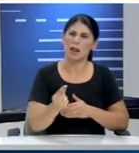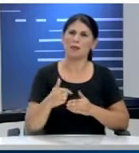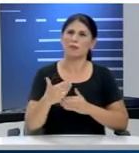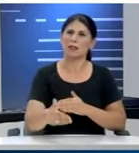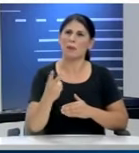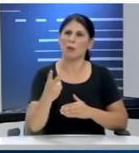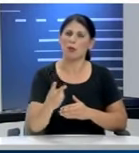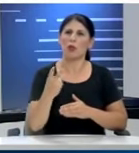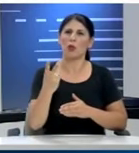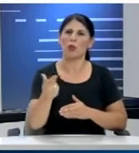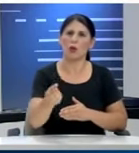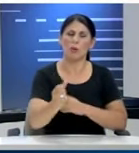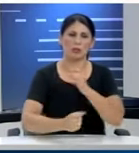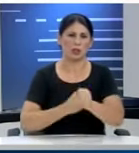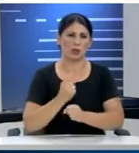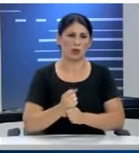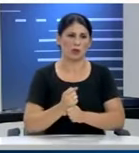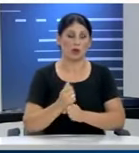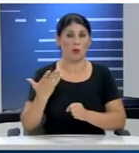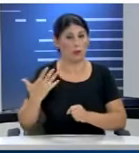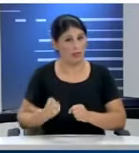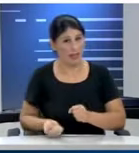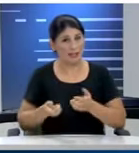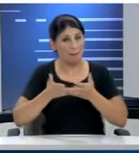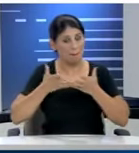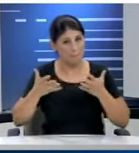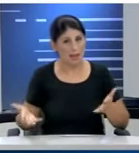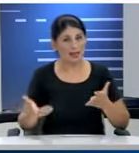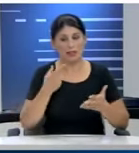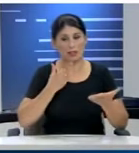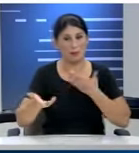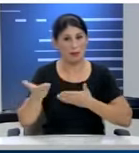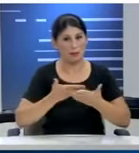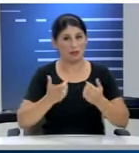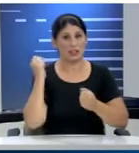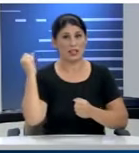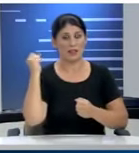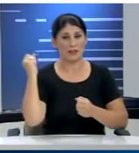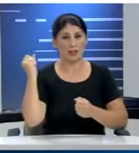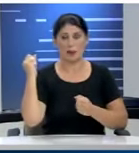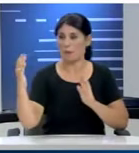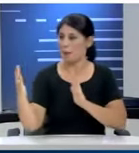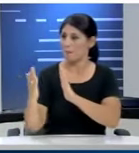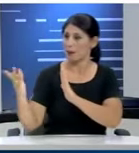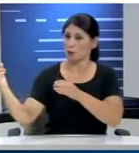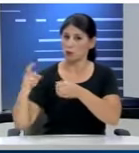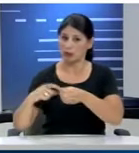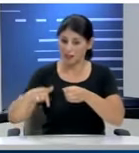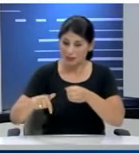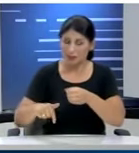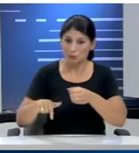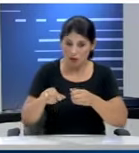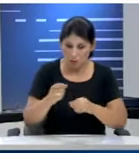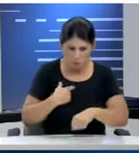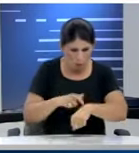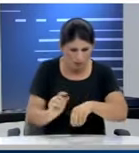2, μετά από 2,5 χρόνια όπου θα έχετε μεγαλύτερη διαπραγματευτική δύναμη απέναντι στους εταίρους από ότι σήμερα μόλις έχετε